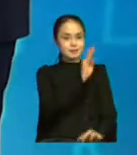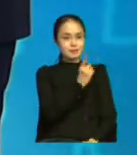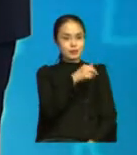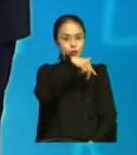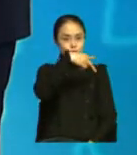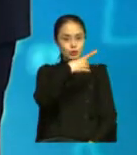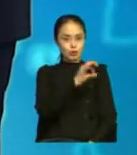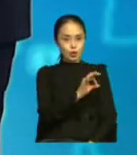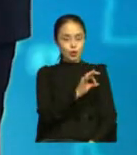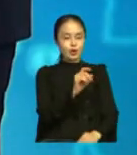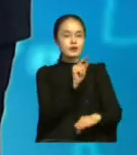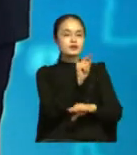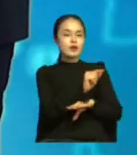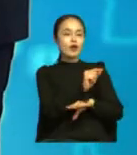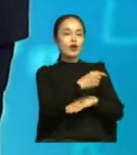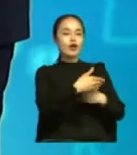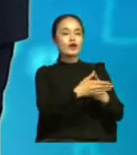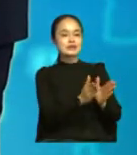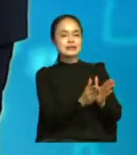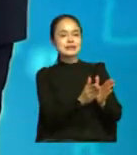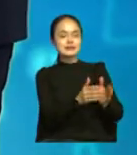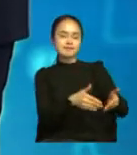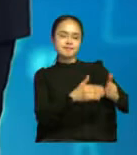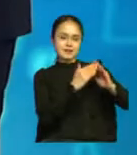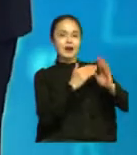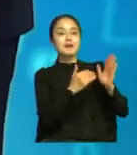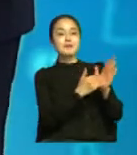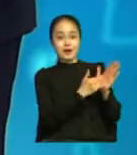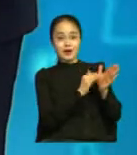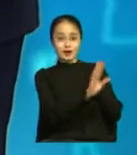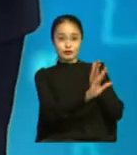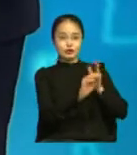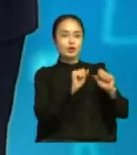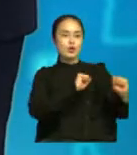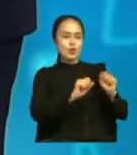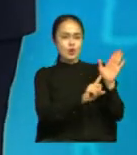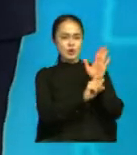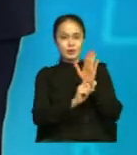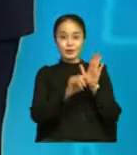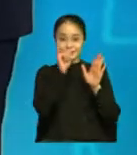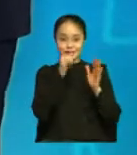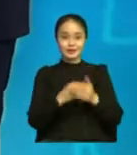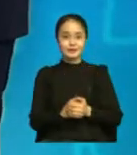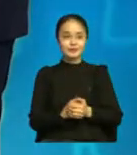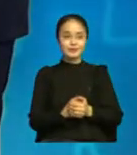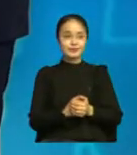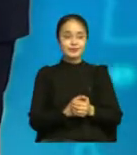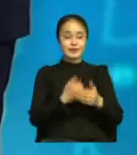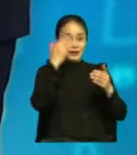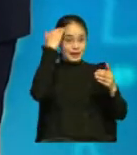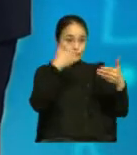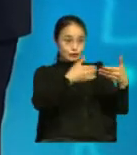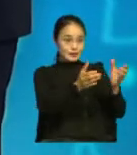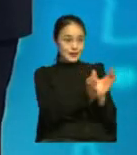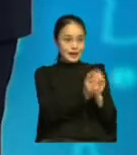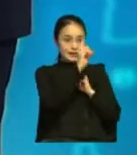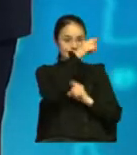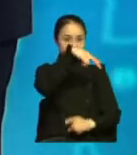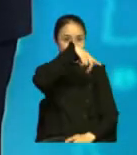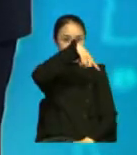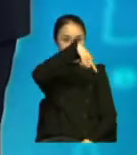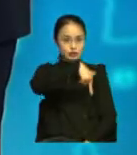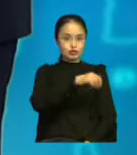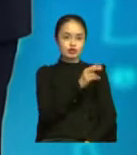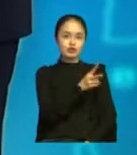여는 등 본격적인 선거전에 돌입하는 모습입니다. 이수견 후보는 2014년 종로구청장에 도전했다가 한